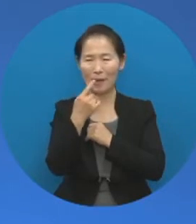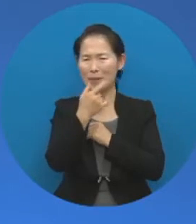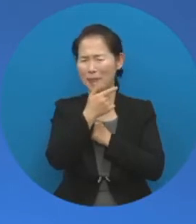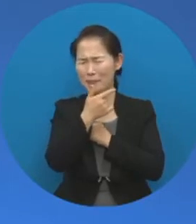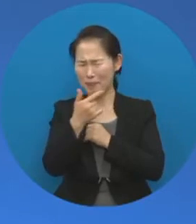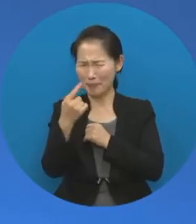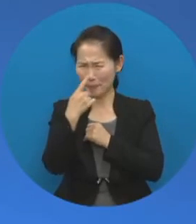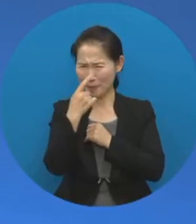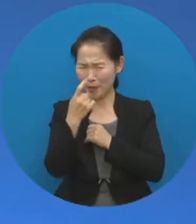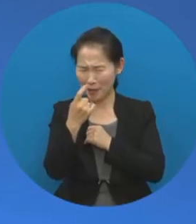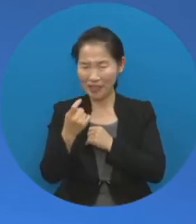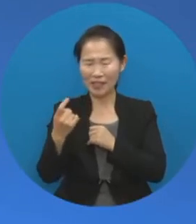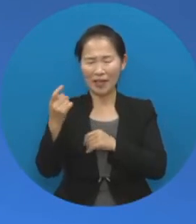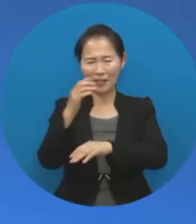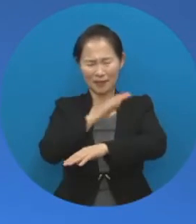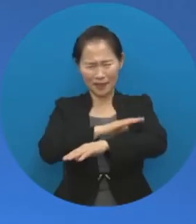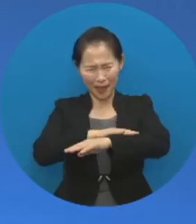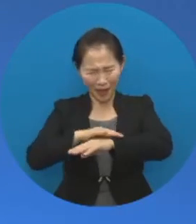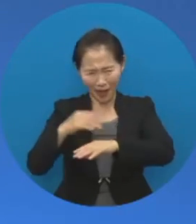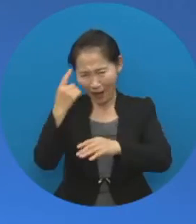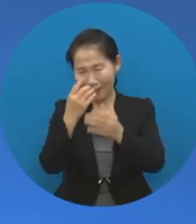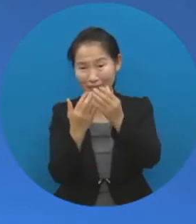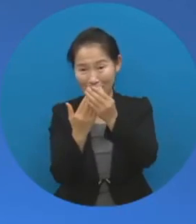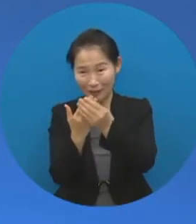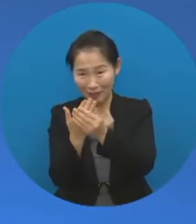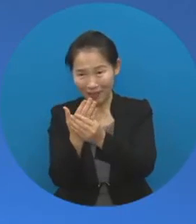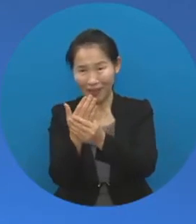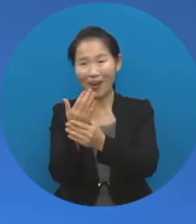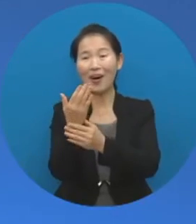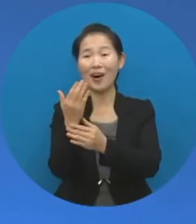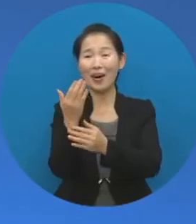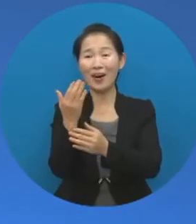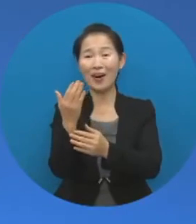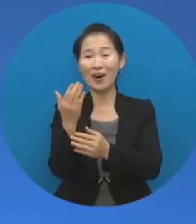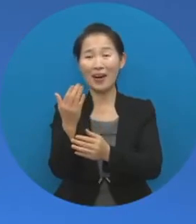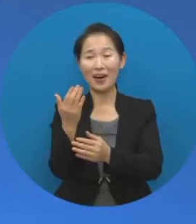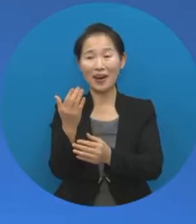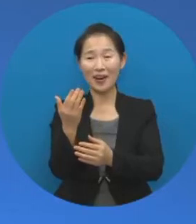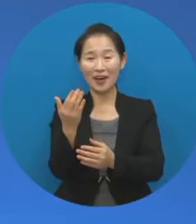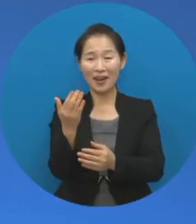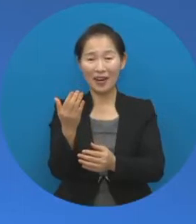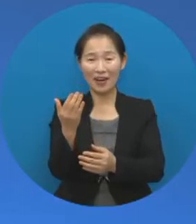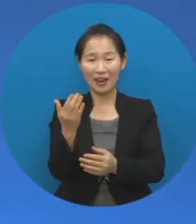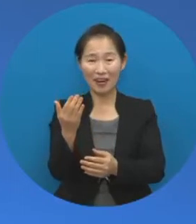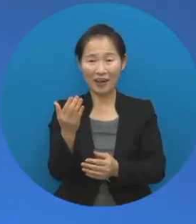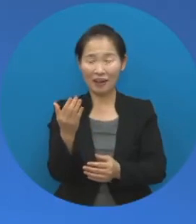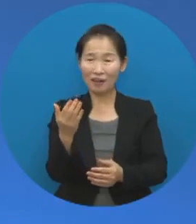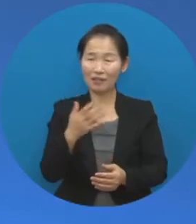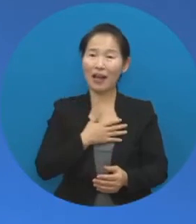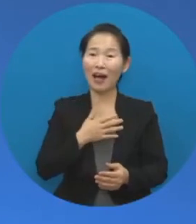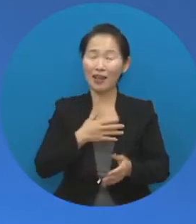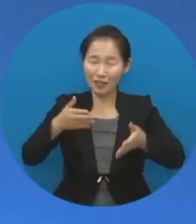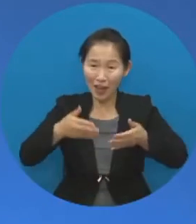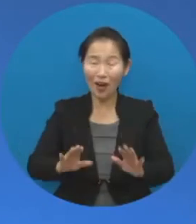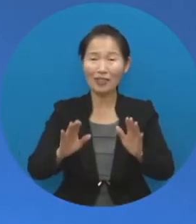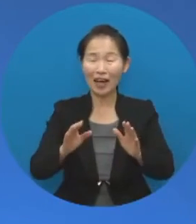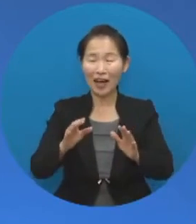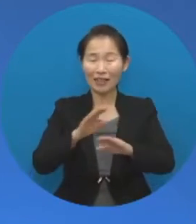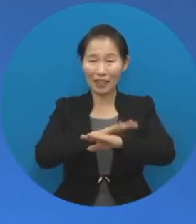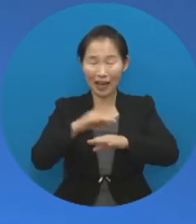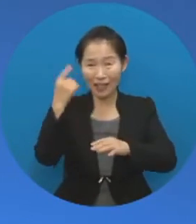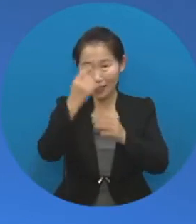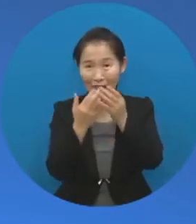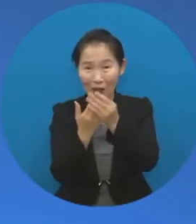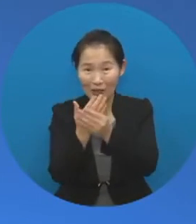너무 잘생겼어. 그러는 거예요. 그래서 제가 이 잘생겼다라는 말을 태어나서 처음 들었어요. 그래가지고